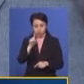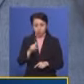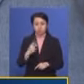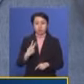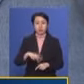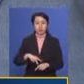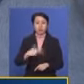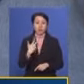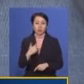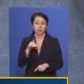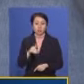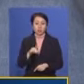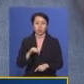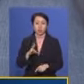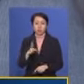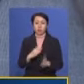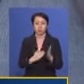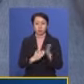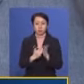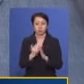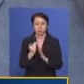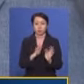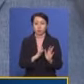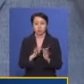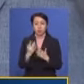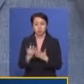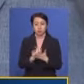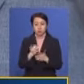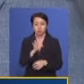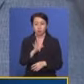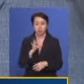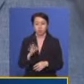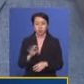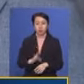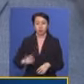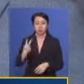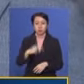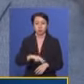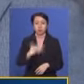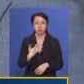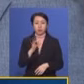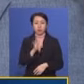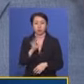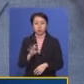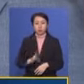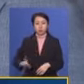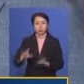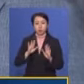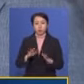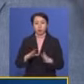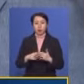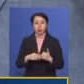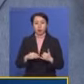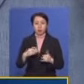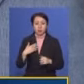тонн. Это является высоким показателем. Процент от республики, 25% от республики мы вносим только минеральных